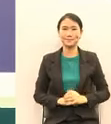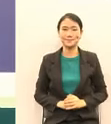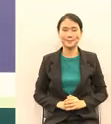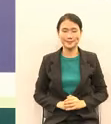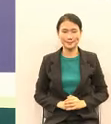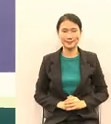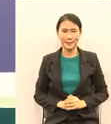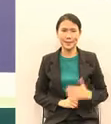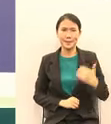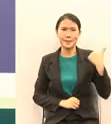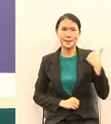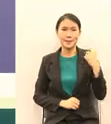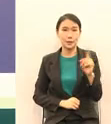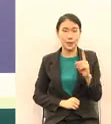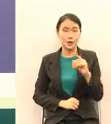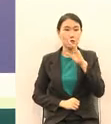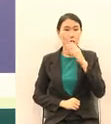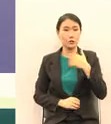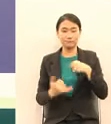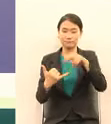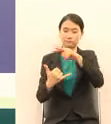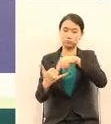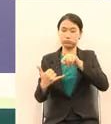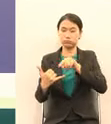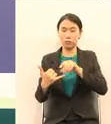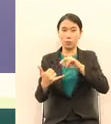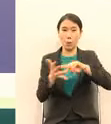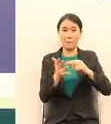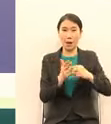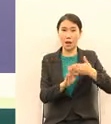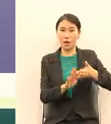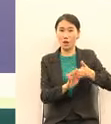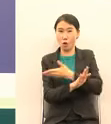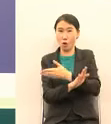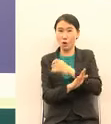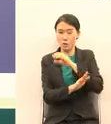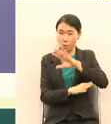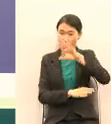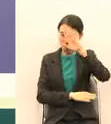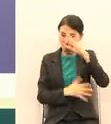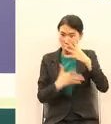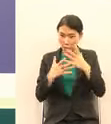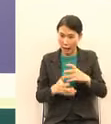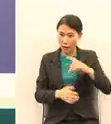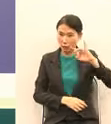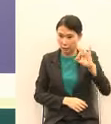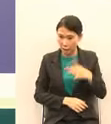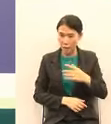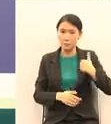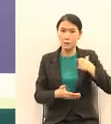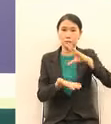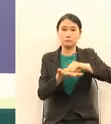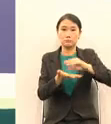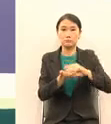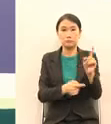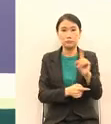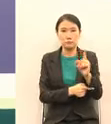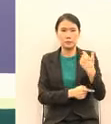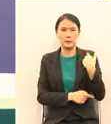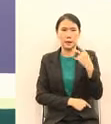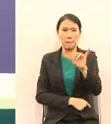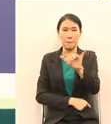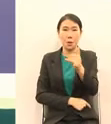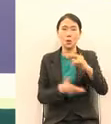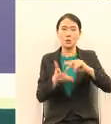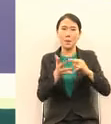ราวินิจฉัยแล้วบอกว่าเป็นรุนแรงก่อนหน้านี้ก็จะได้ข้อมูลว่าบางท่านไม่ยอม